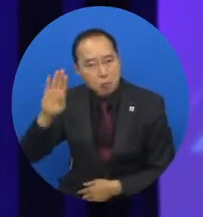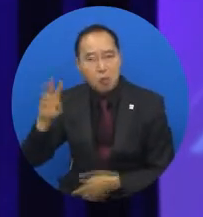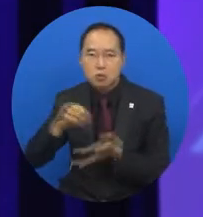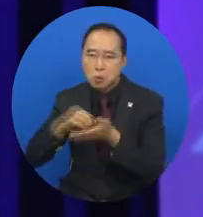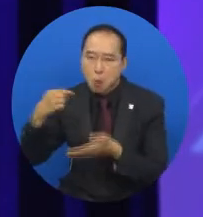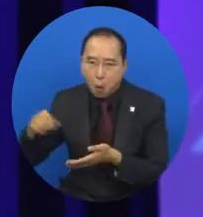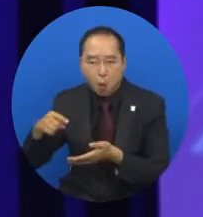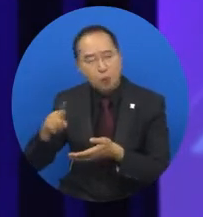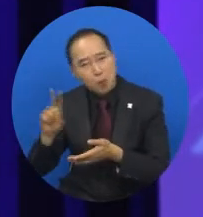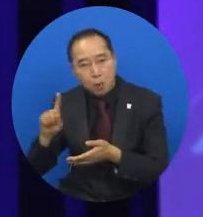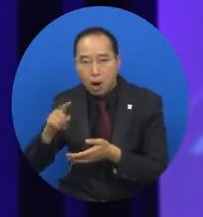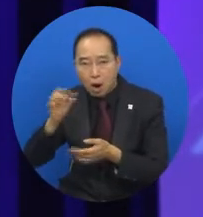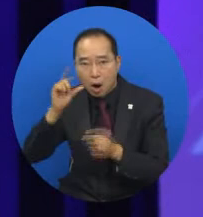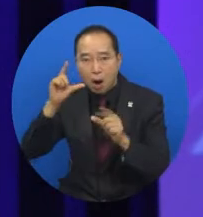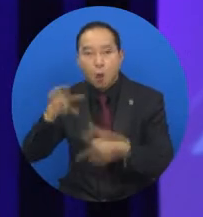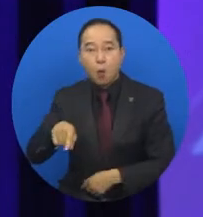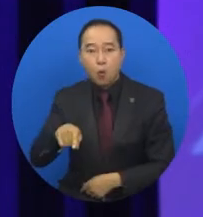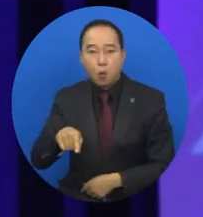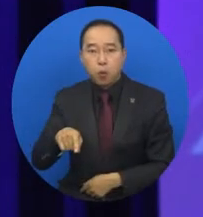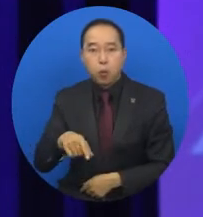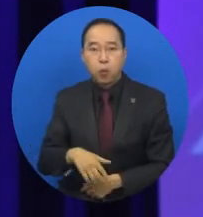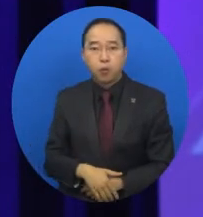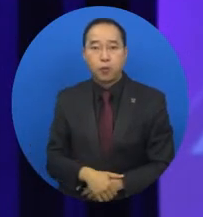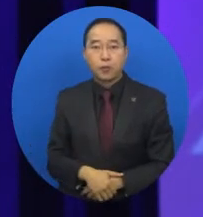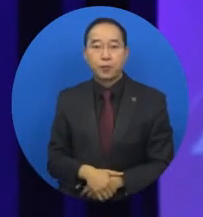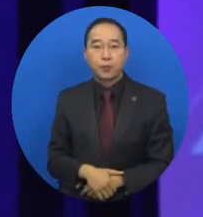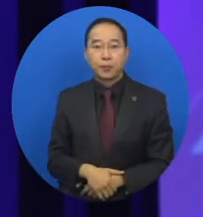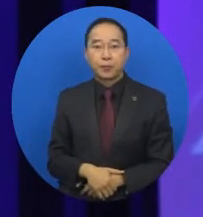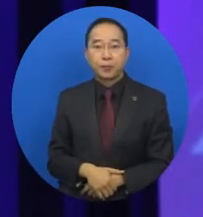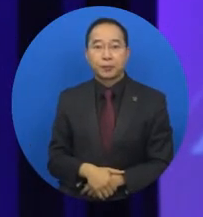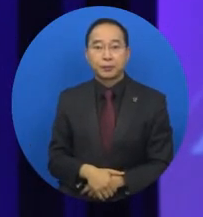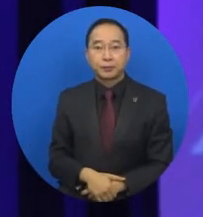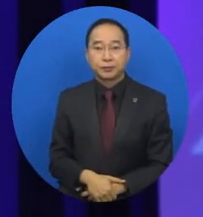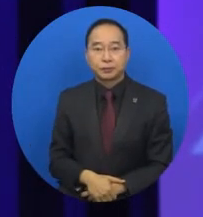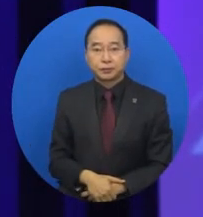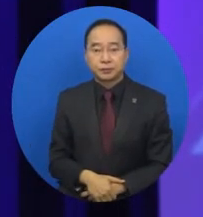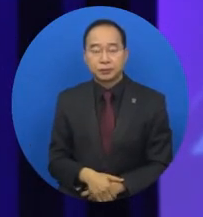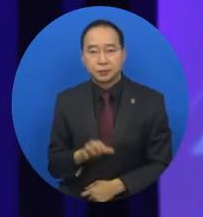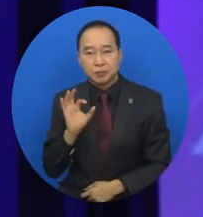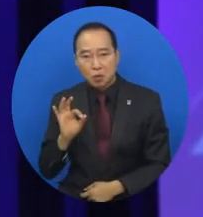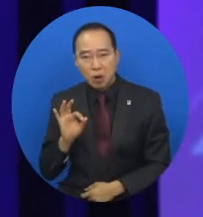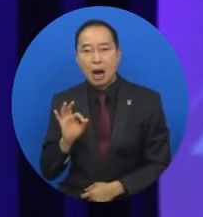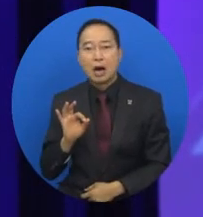그 청소년들의 속도를 보고 저는 좀